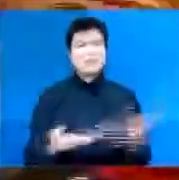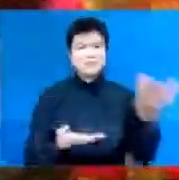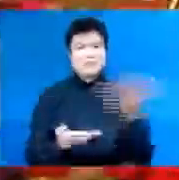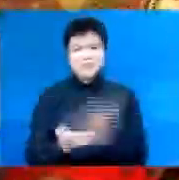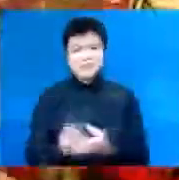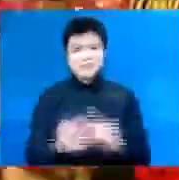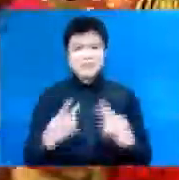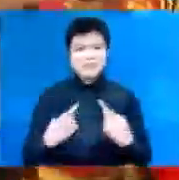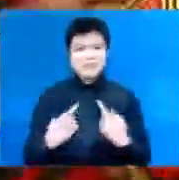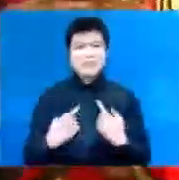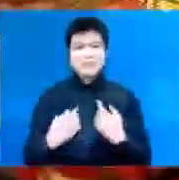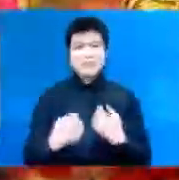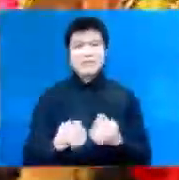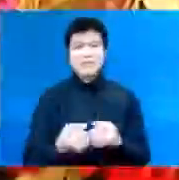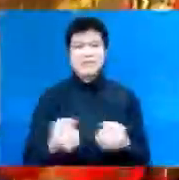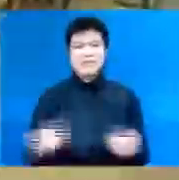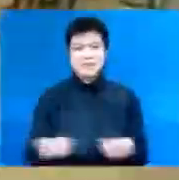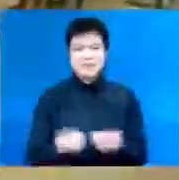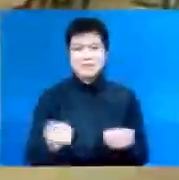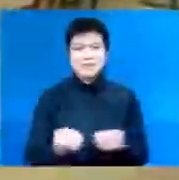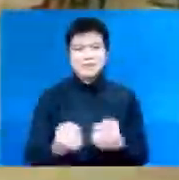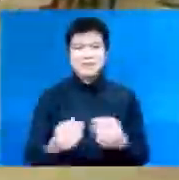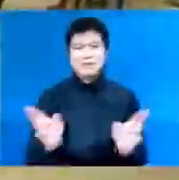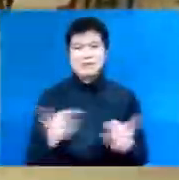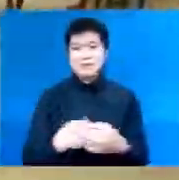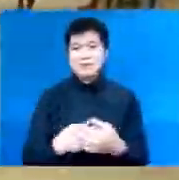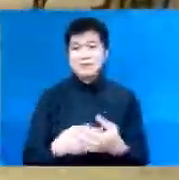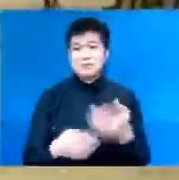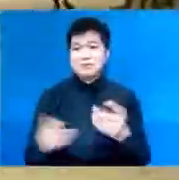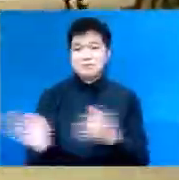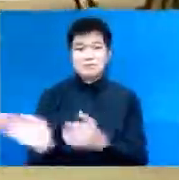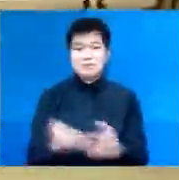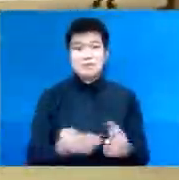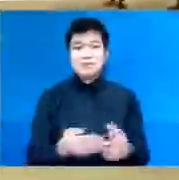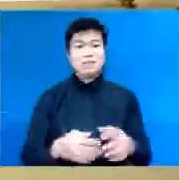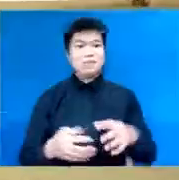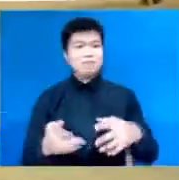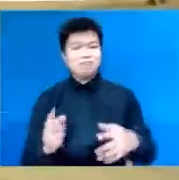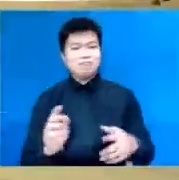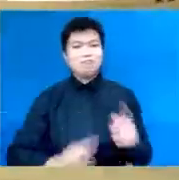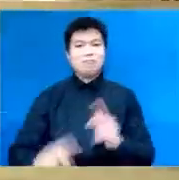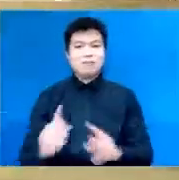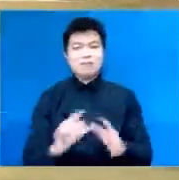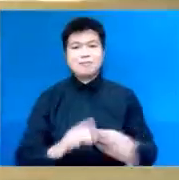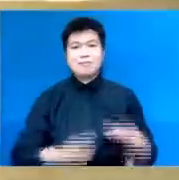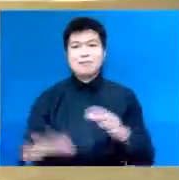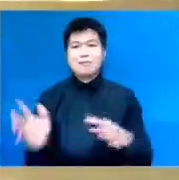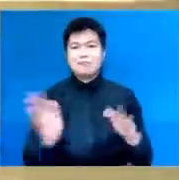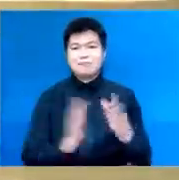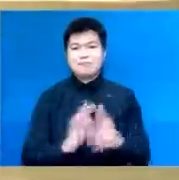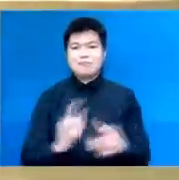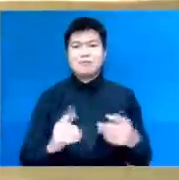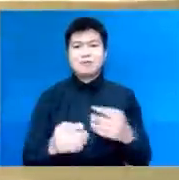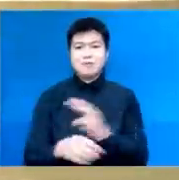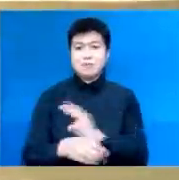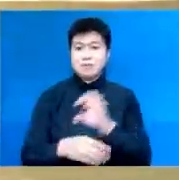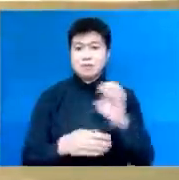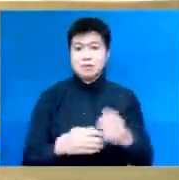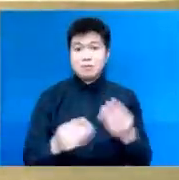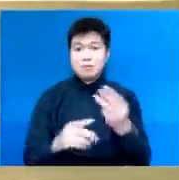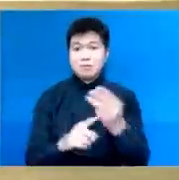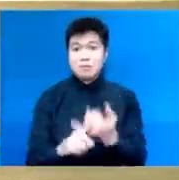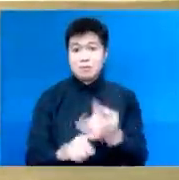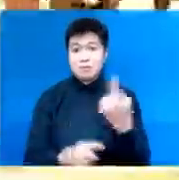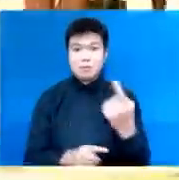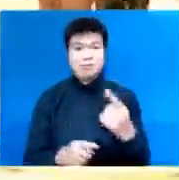humabol. Hindi naman tulad ng dati na party-party lang na walang humpay sa Boracay kapag weekend, May 1 ngayon, iba na. Nako, may